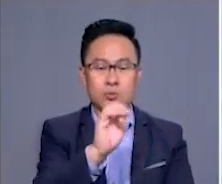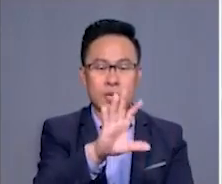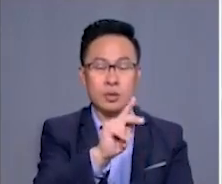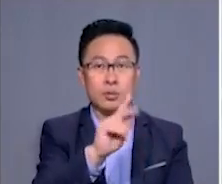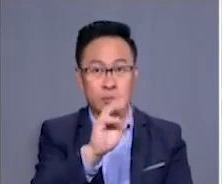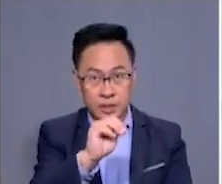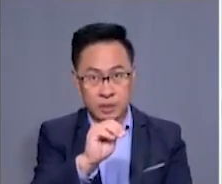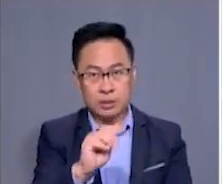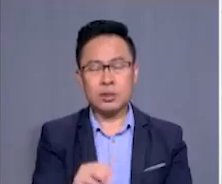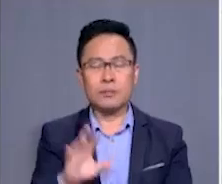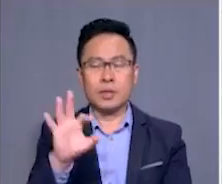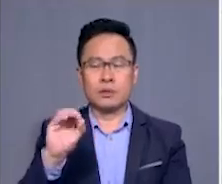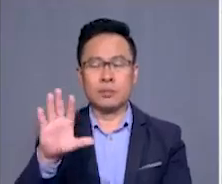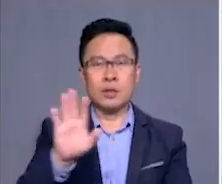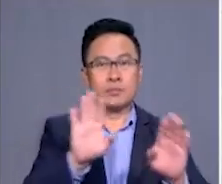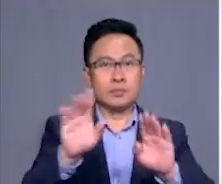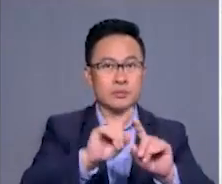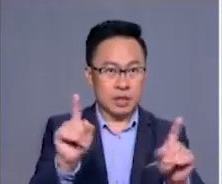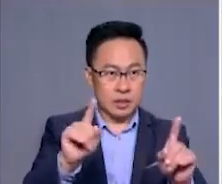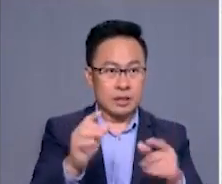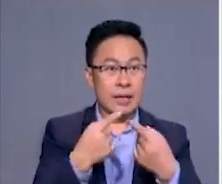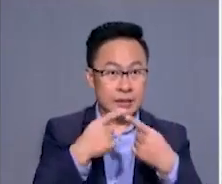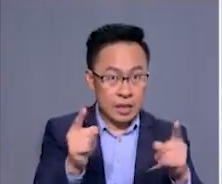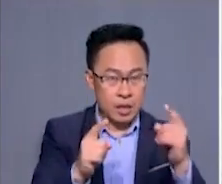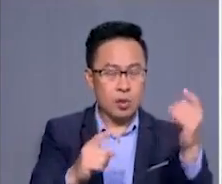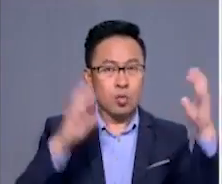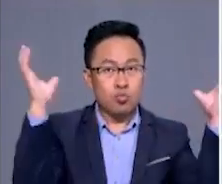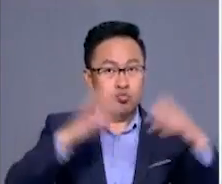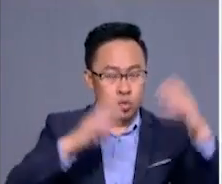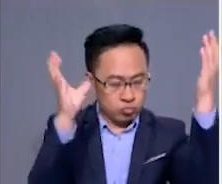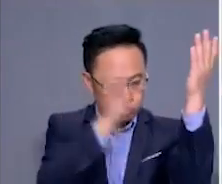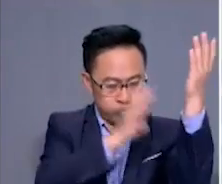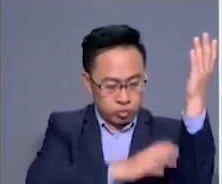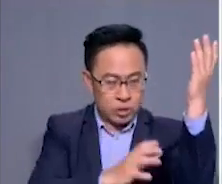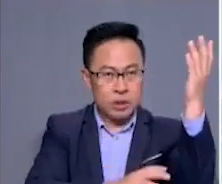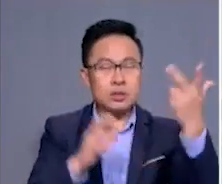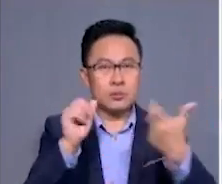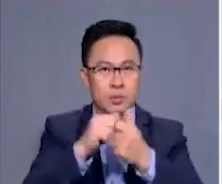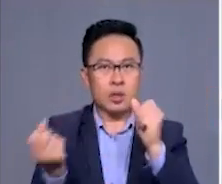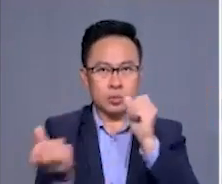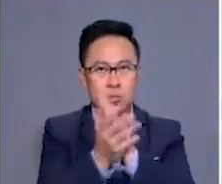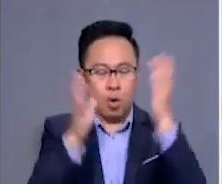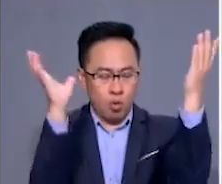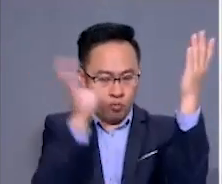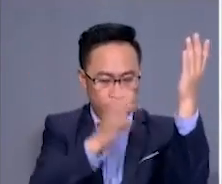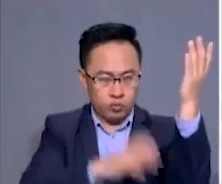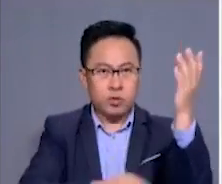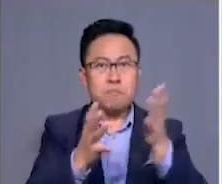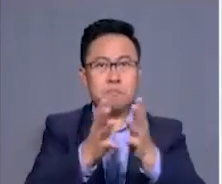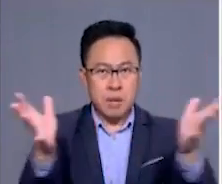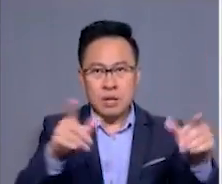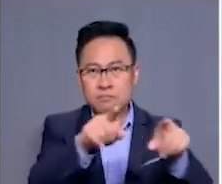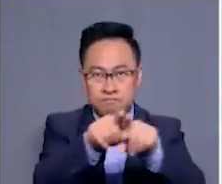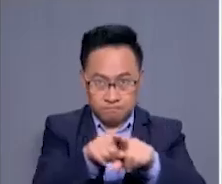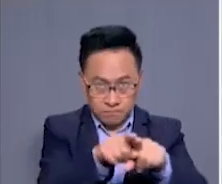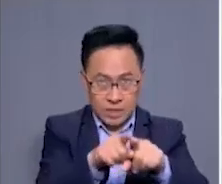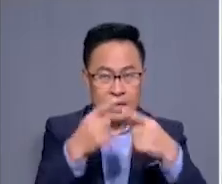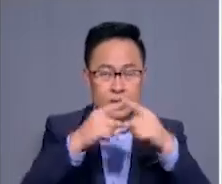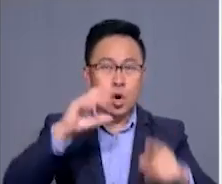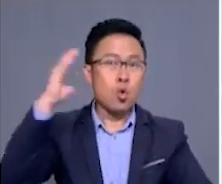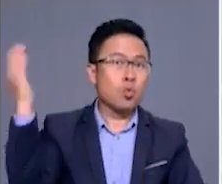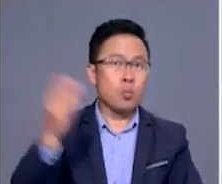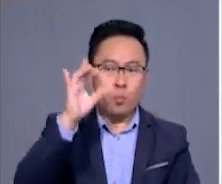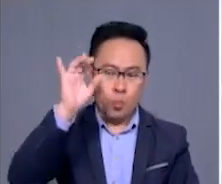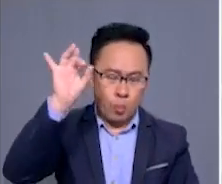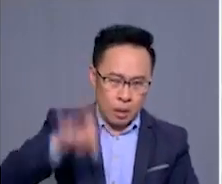ากเนี่ยมันจะมีอิทธิพลที่เป็นพายุโซนร้อนครับก็อิทธิพลก็ไม่ได้ต่างกันมากครับ ค่ะ